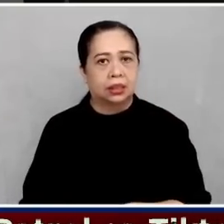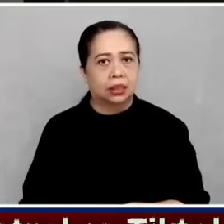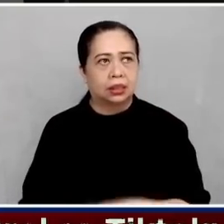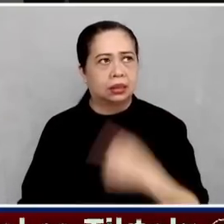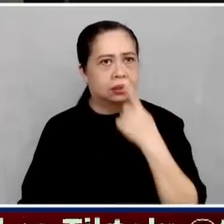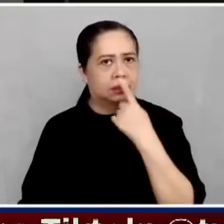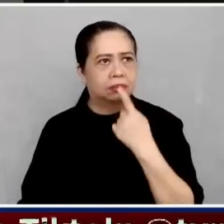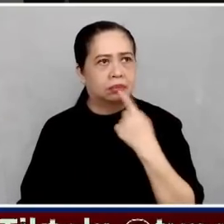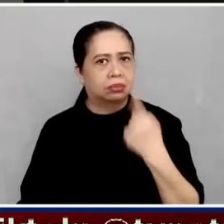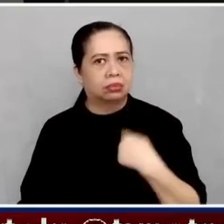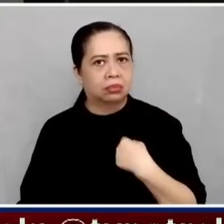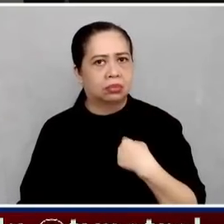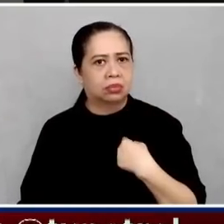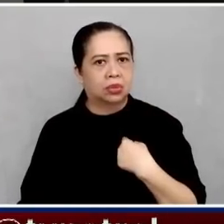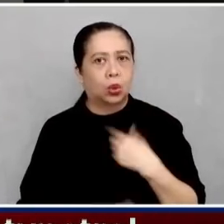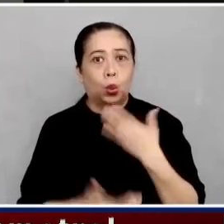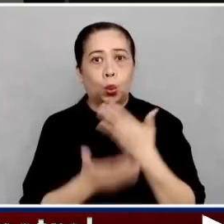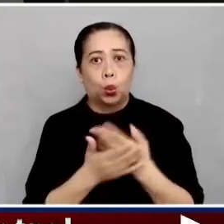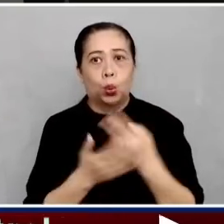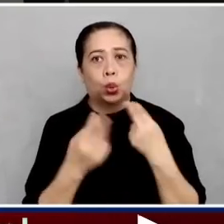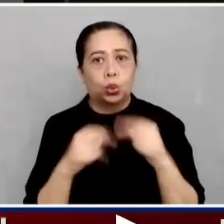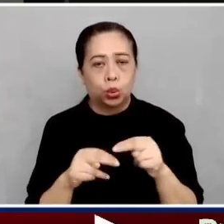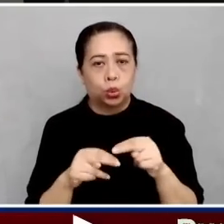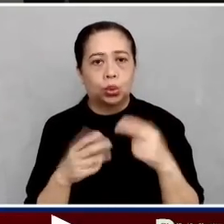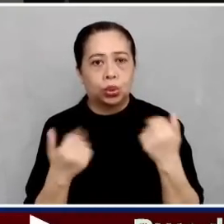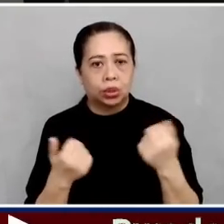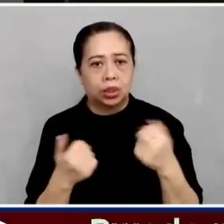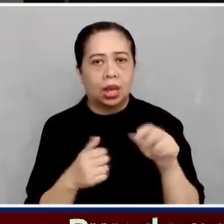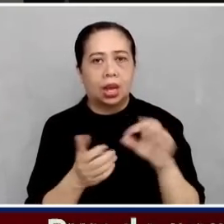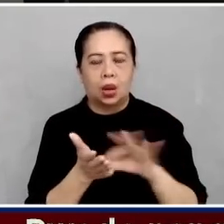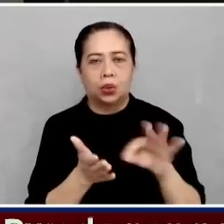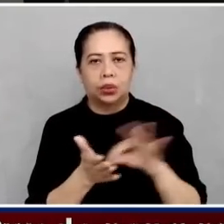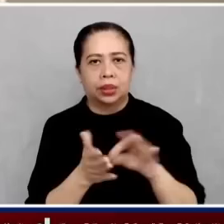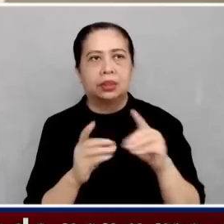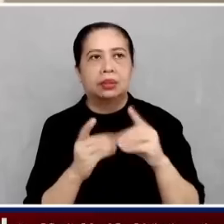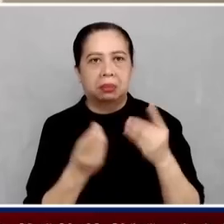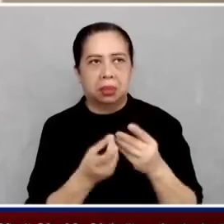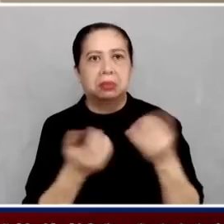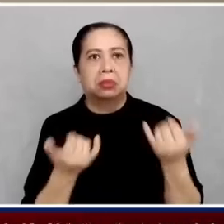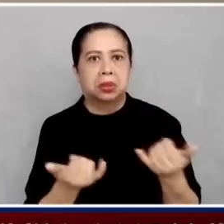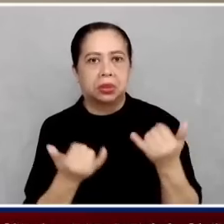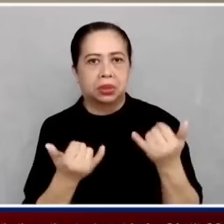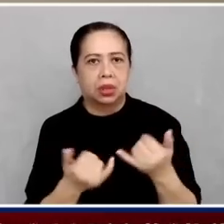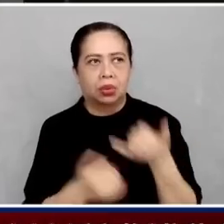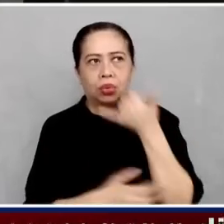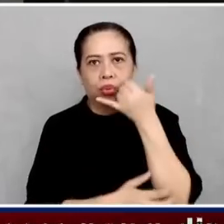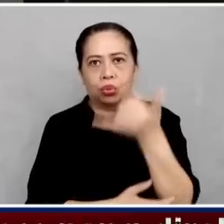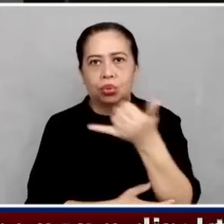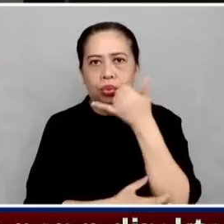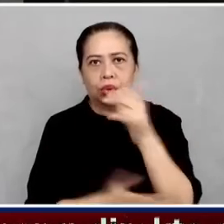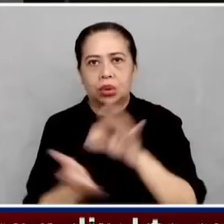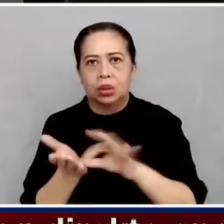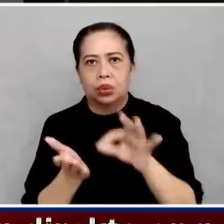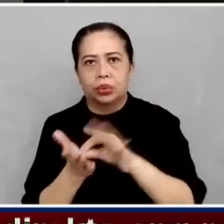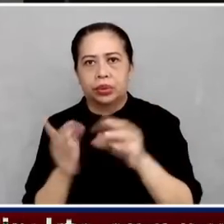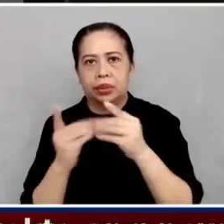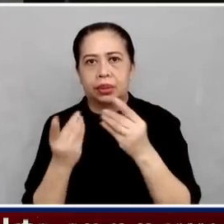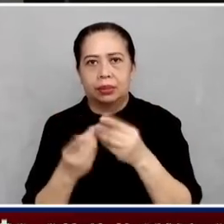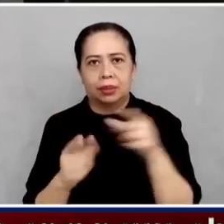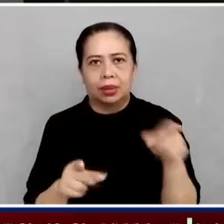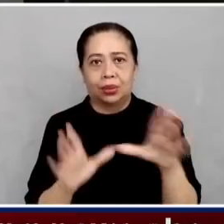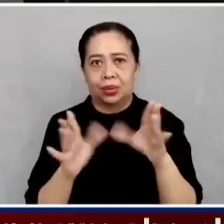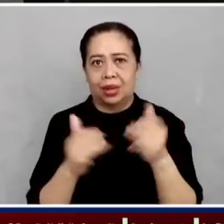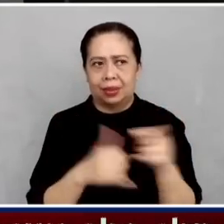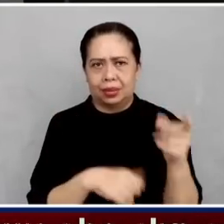nagsabi siya, good news. Nasa accounting department na namin. Tumawag ako sa accounting department nitong company